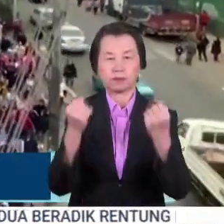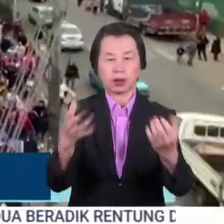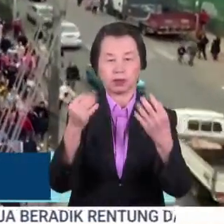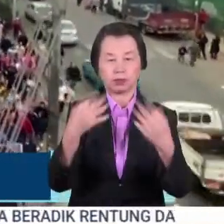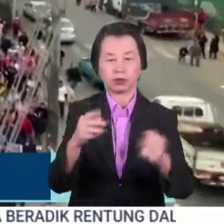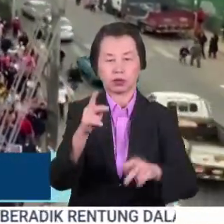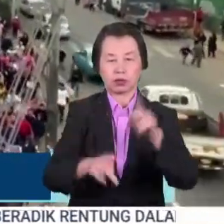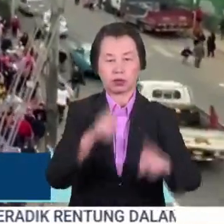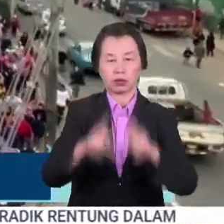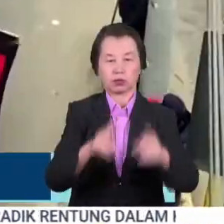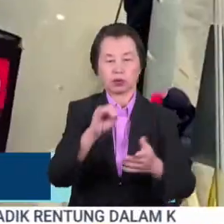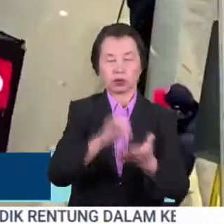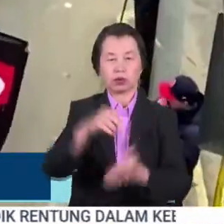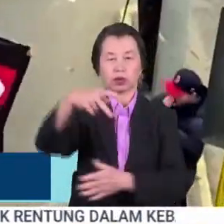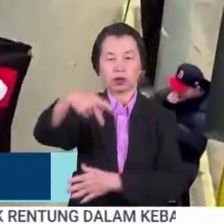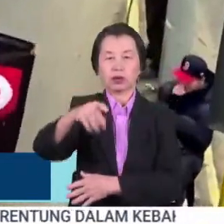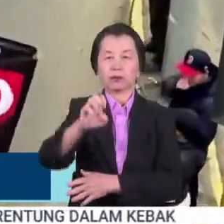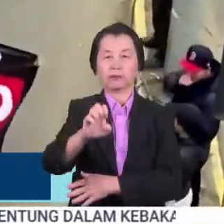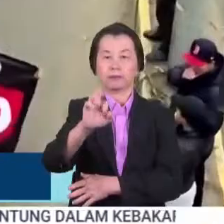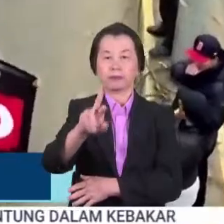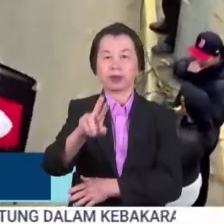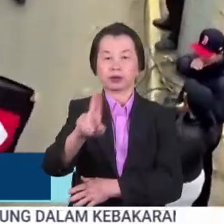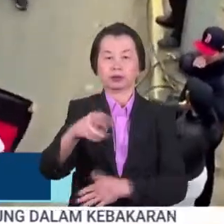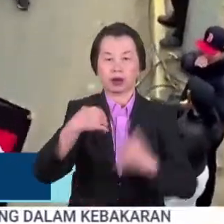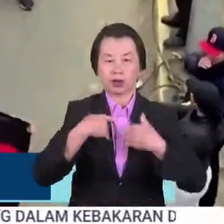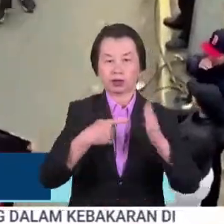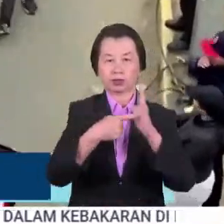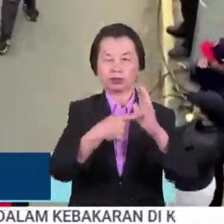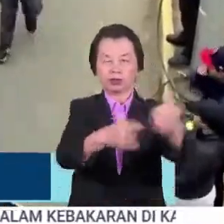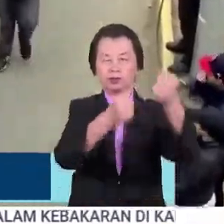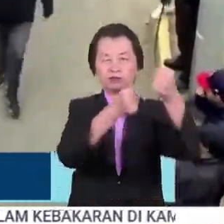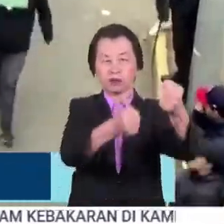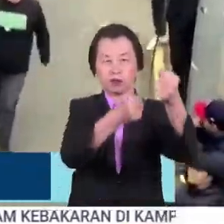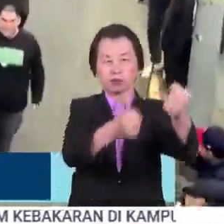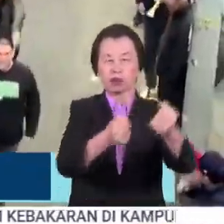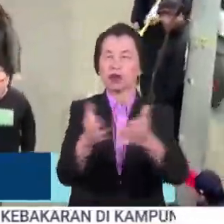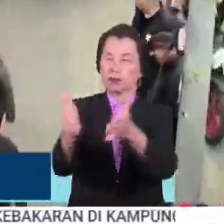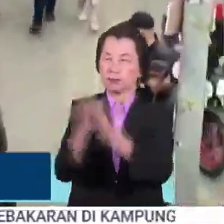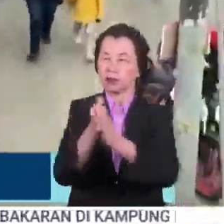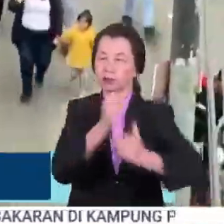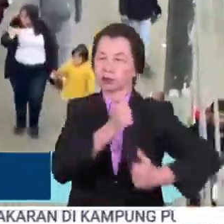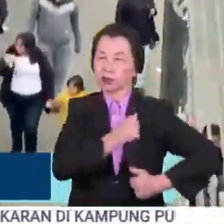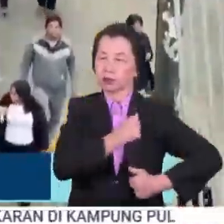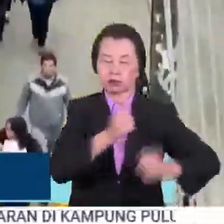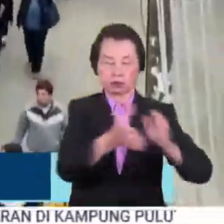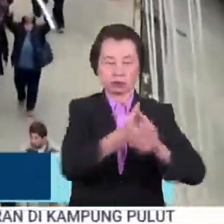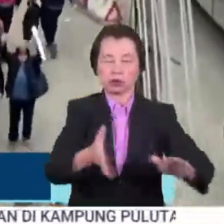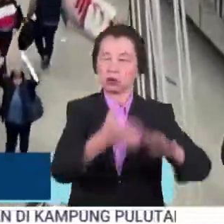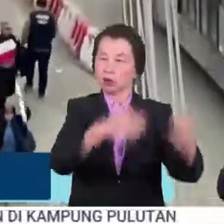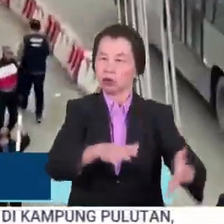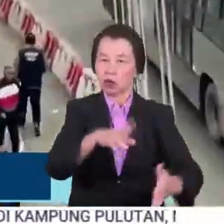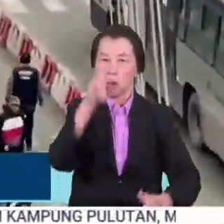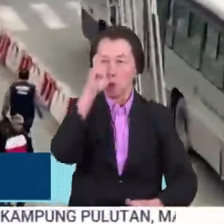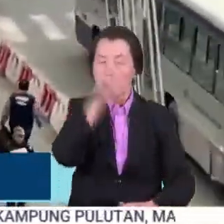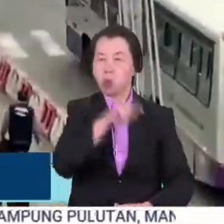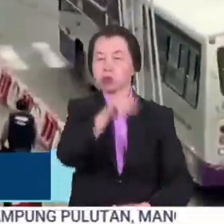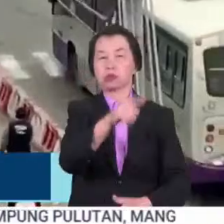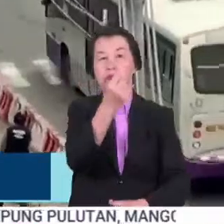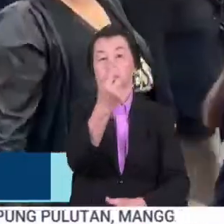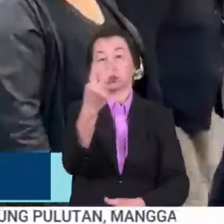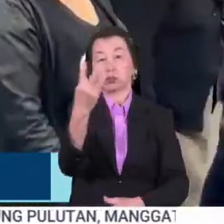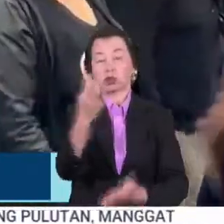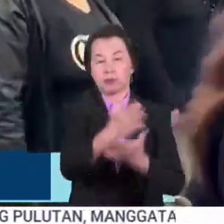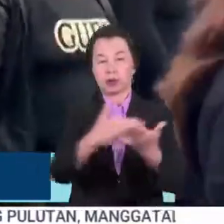Beratus-ratus penduduk di Lima Peru mengadakan tunjuk perasaan menuntut campur tangan tentera bagi menamatkan jenayah kekerasan di